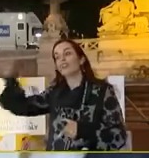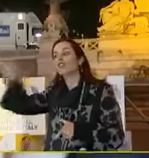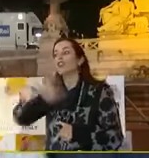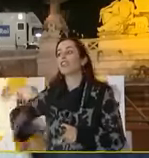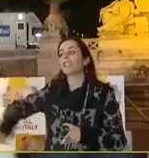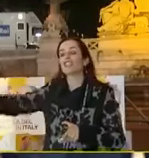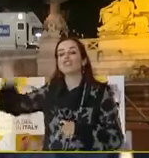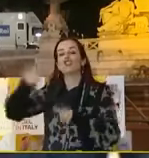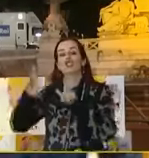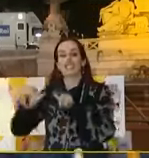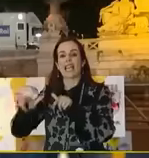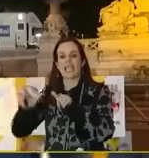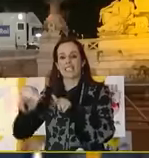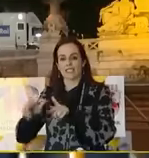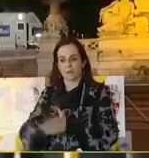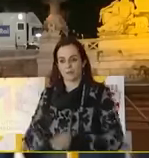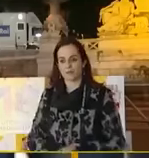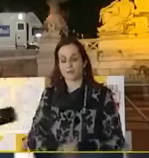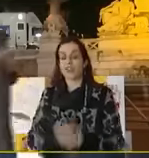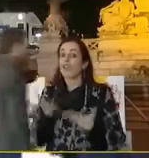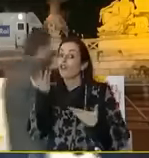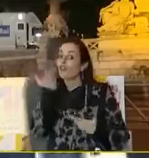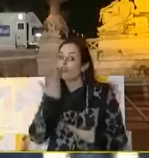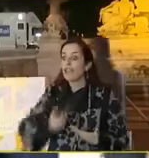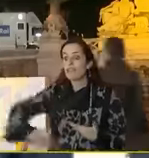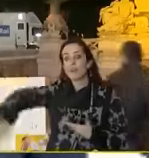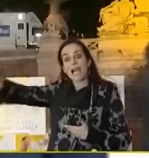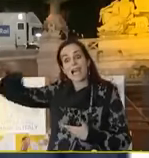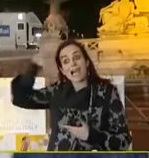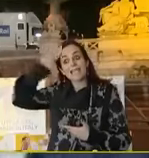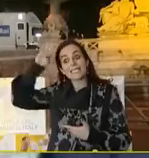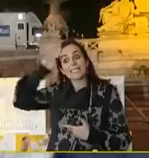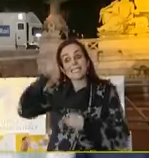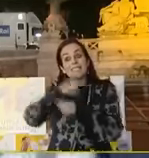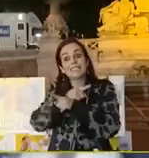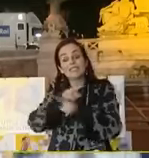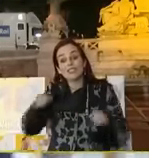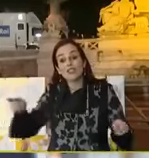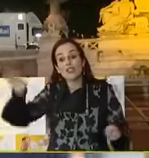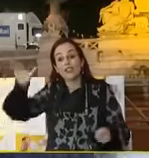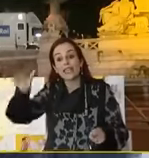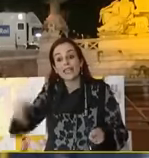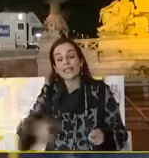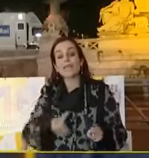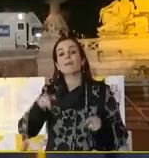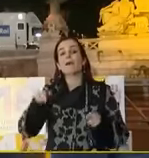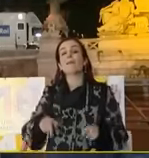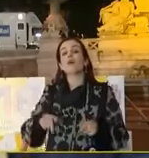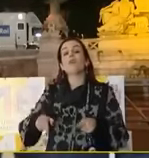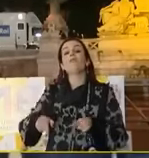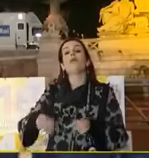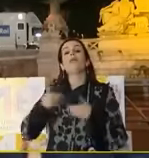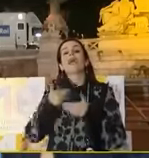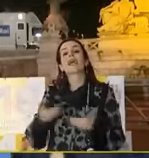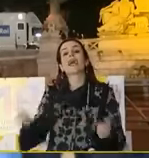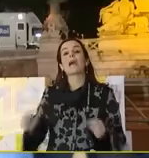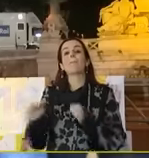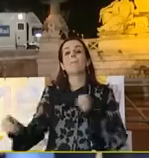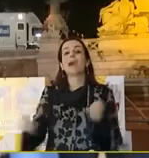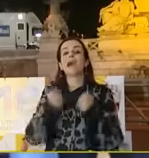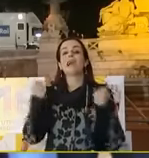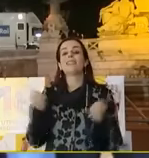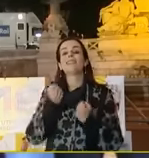Io voglio alzare l'attenzione su una campagna elettorale per la Regione Lazio che è una campagna